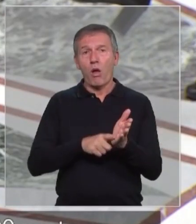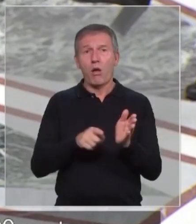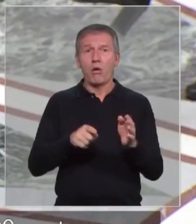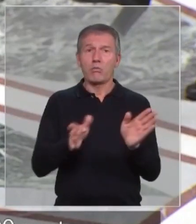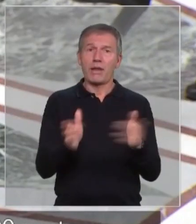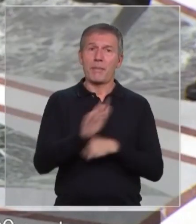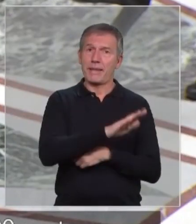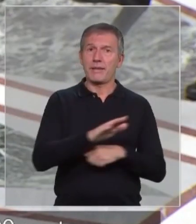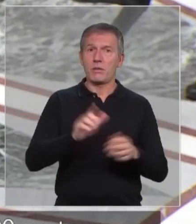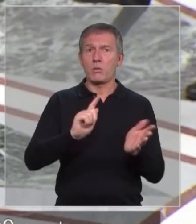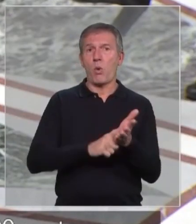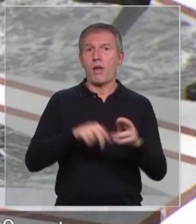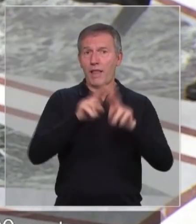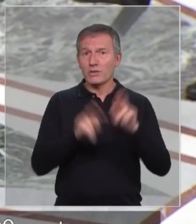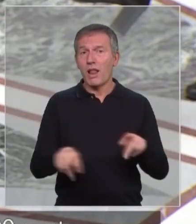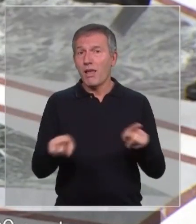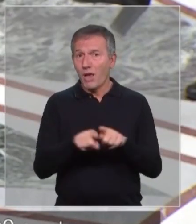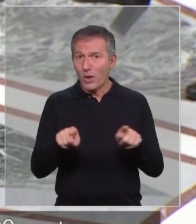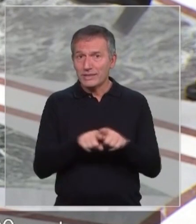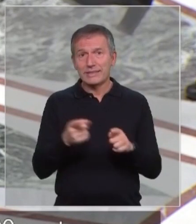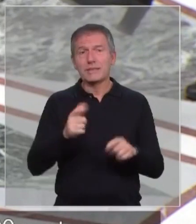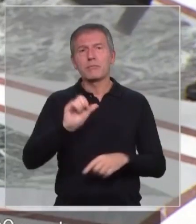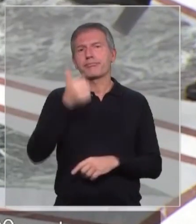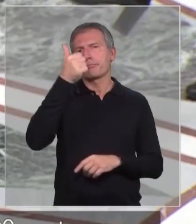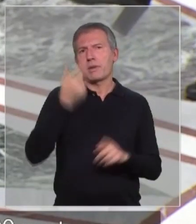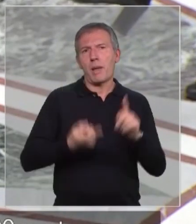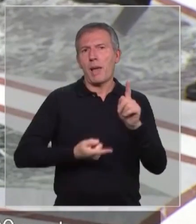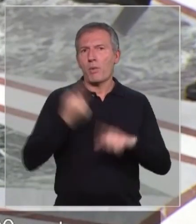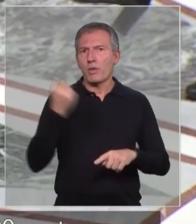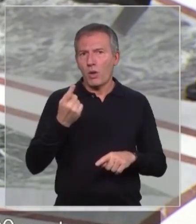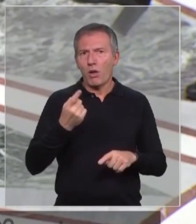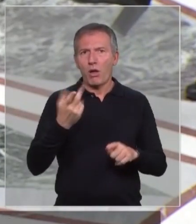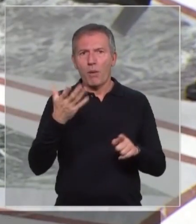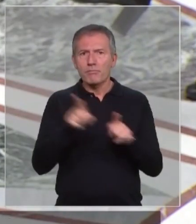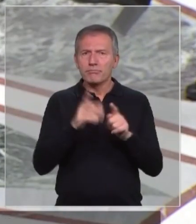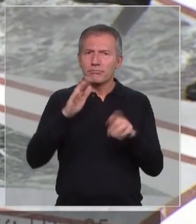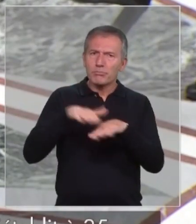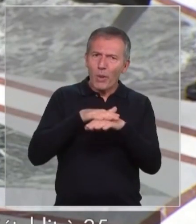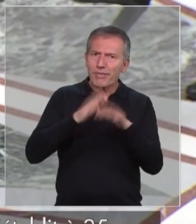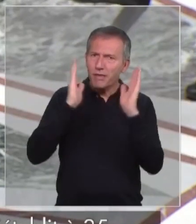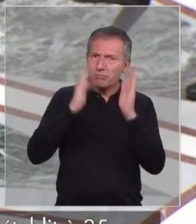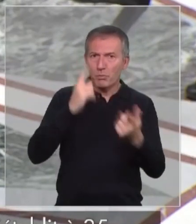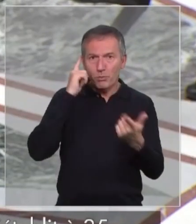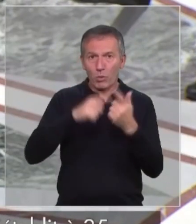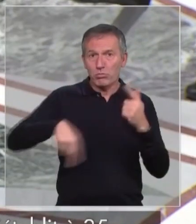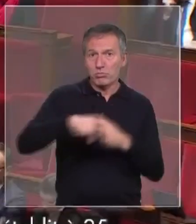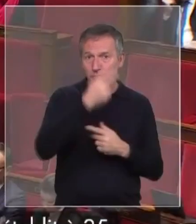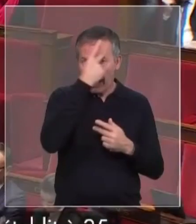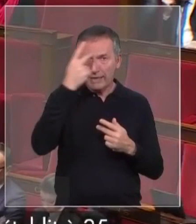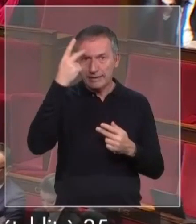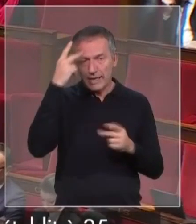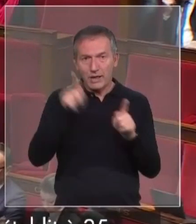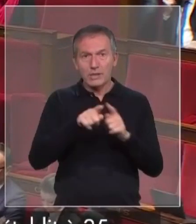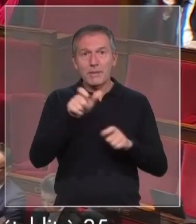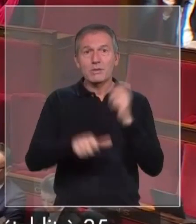international, et enfin, évidemment, l'impérieuse nécessité d'un horizon politique pour que les Palestiniens et